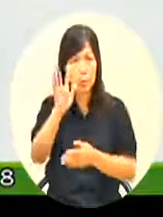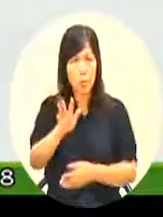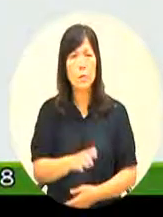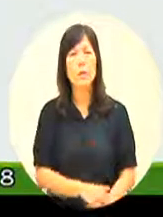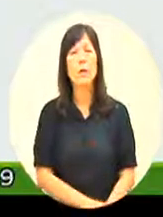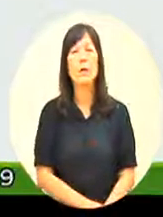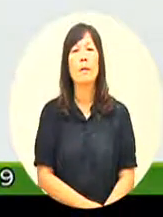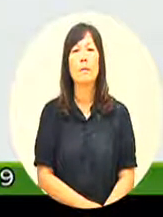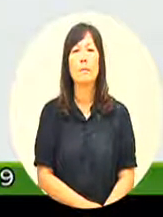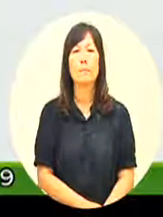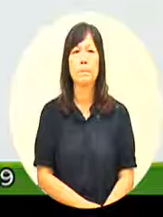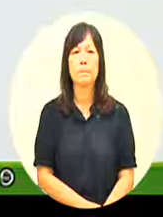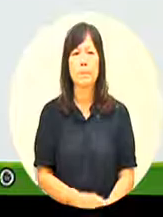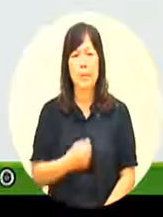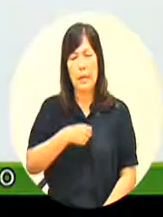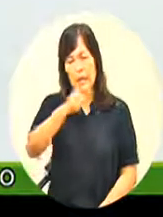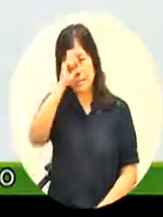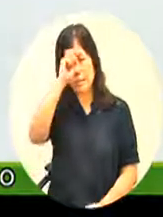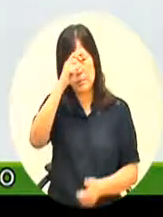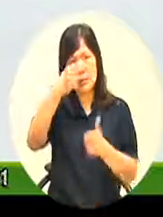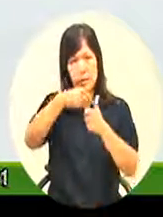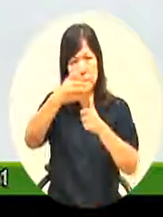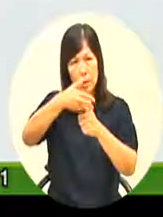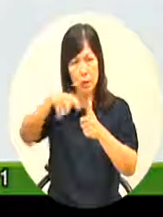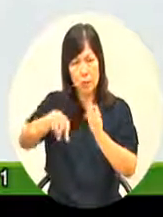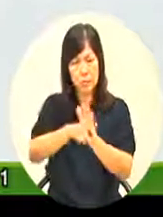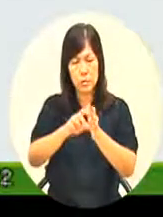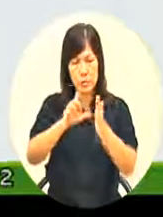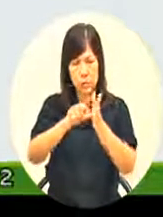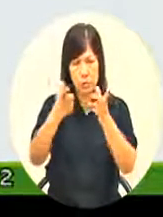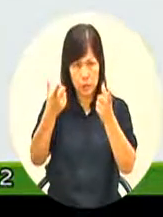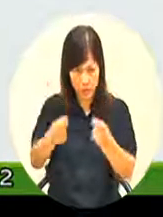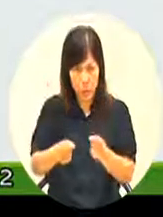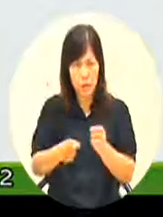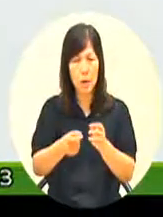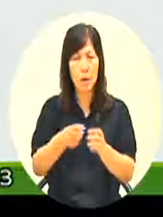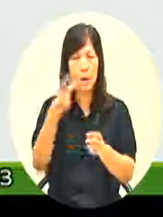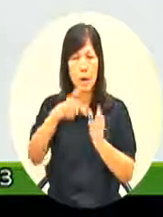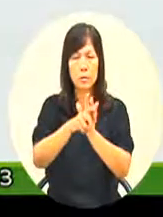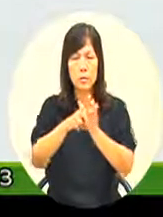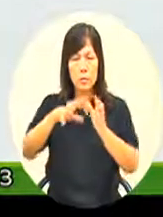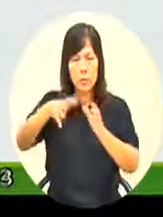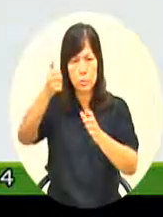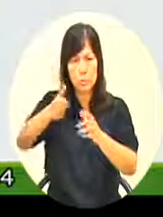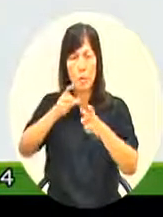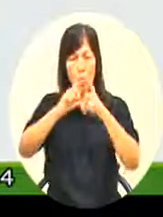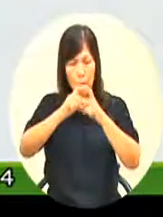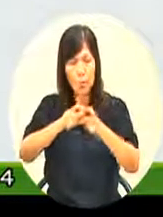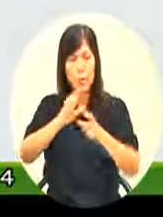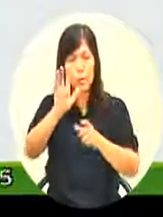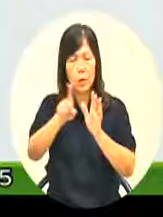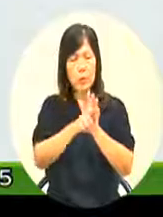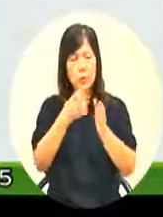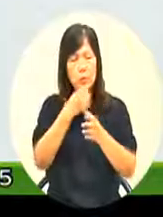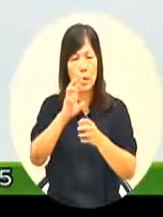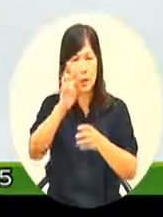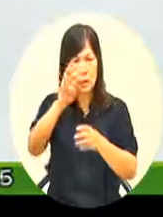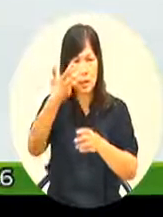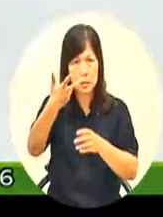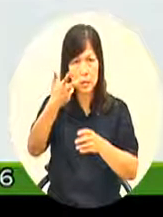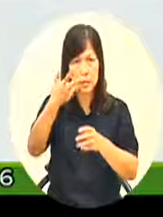我们希望教育局可以在定期的时候，刚刚局长跟我的回复说已经有